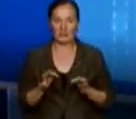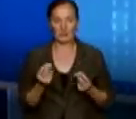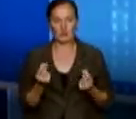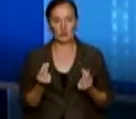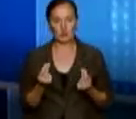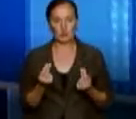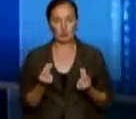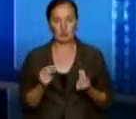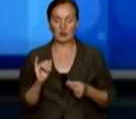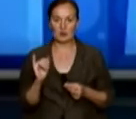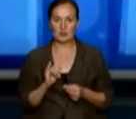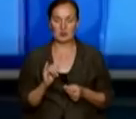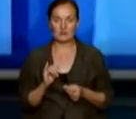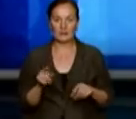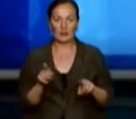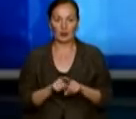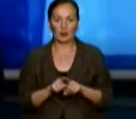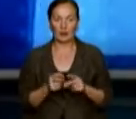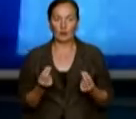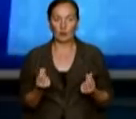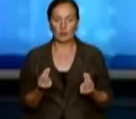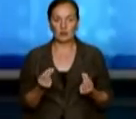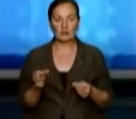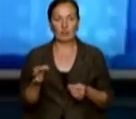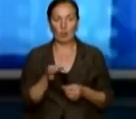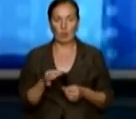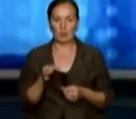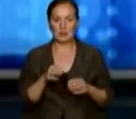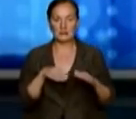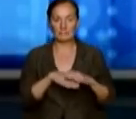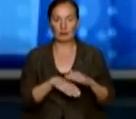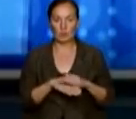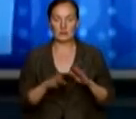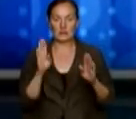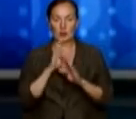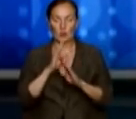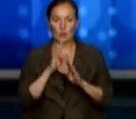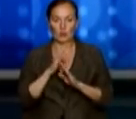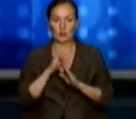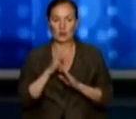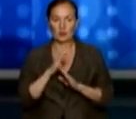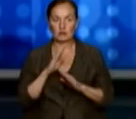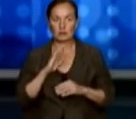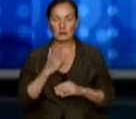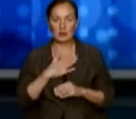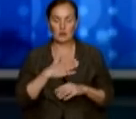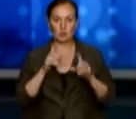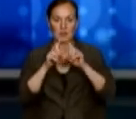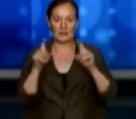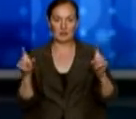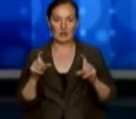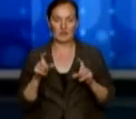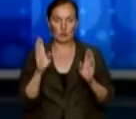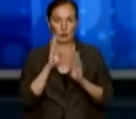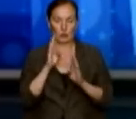і таких коштів в області, ані в фонді екологічному нашому департаменту екології